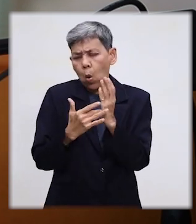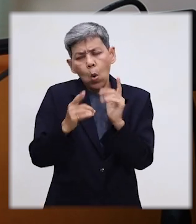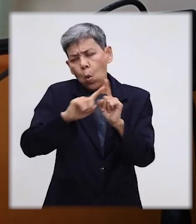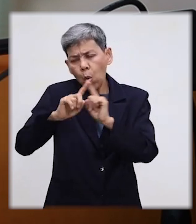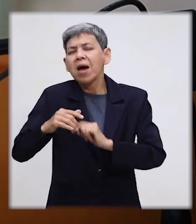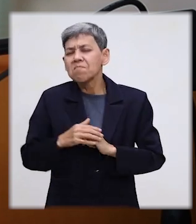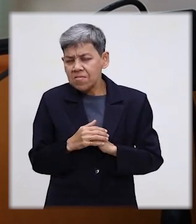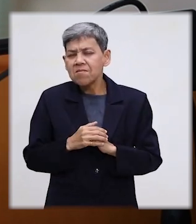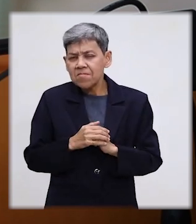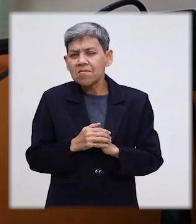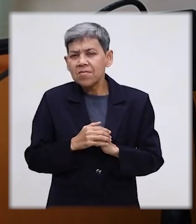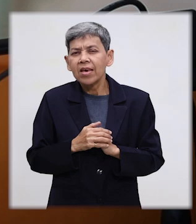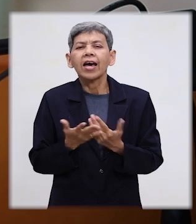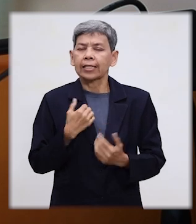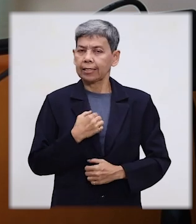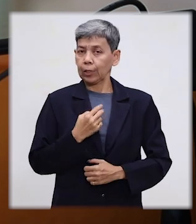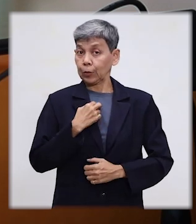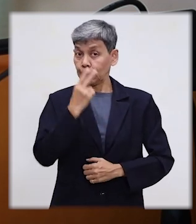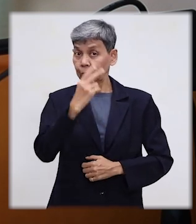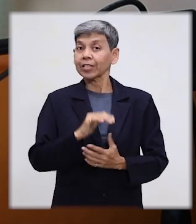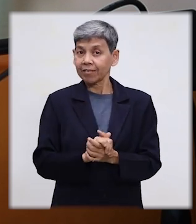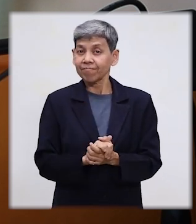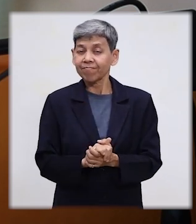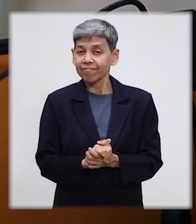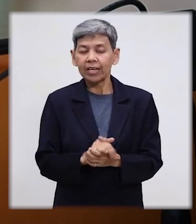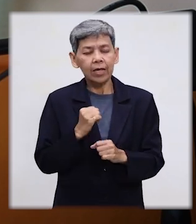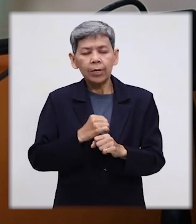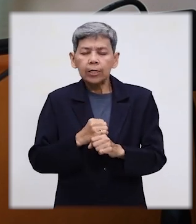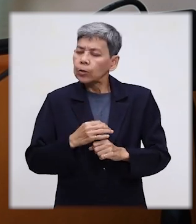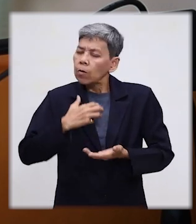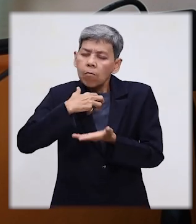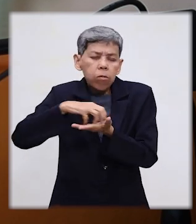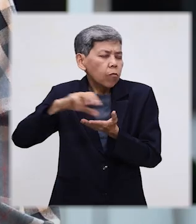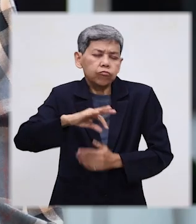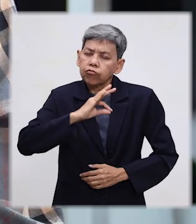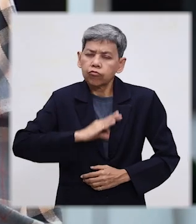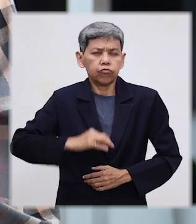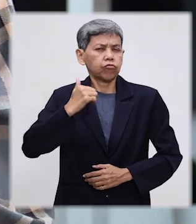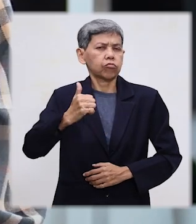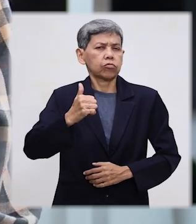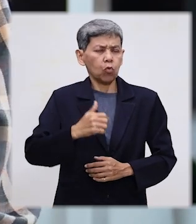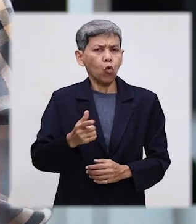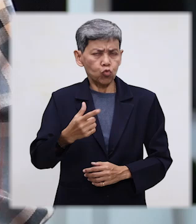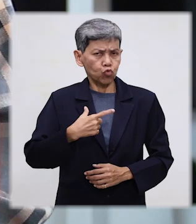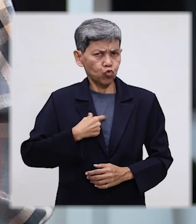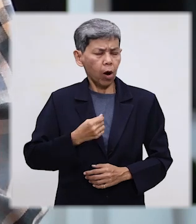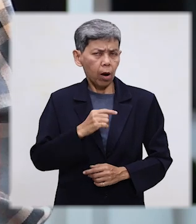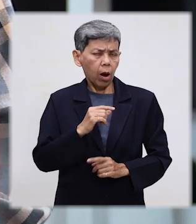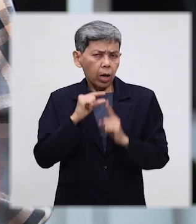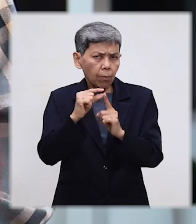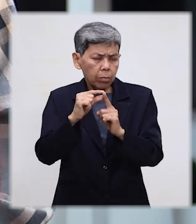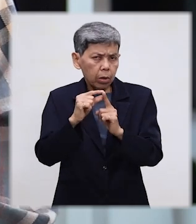ะแต่ขอให้มันสร้างสรรค ์ชอบตรงคำที่พี่ตั้มเล่า